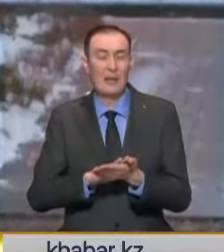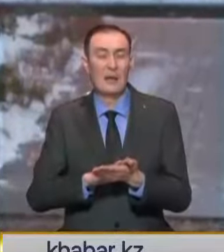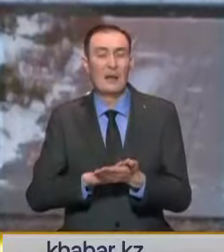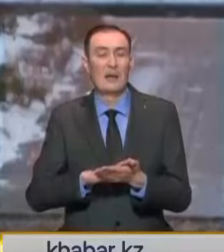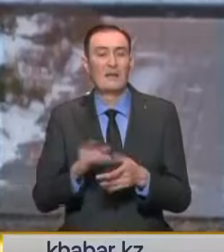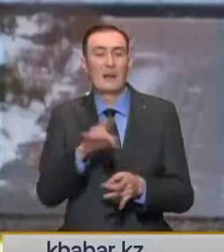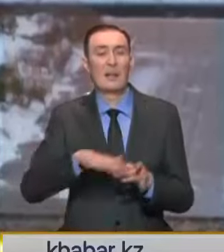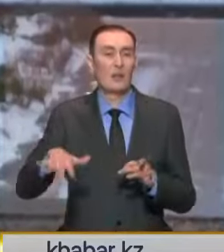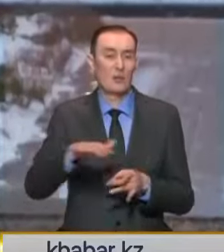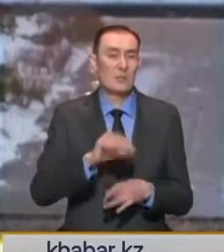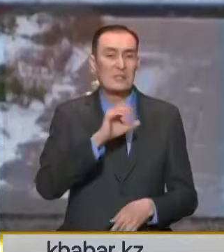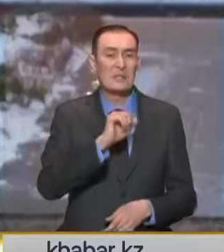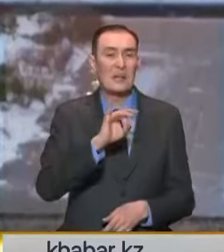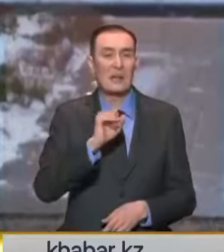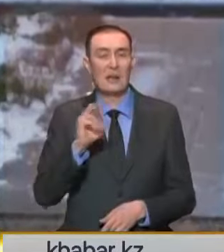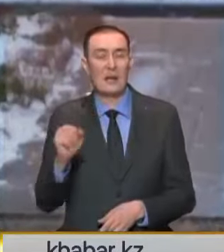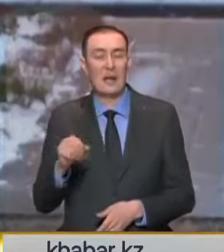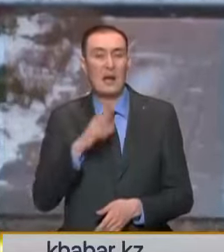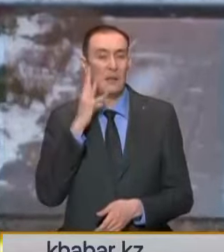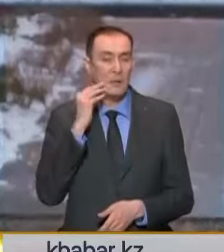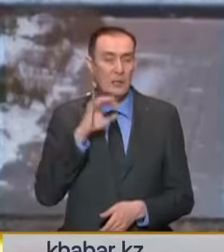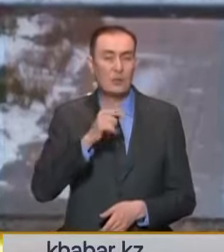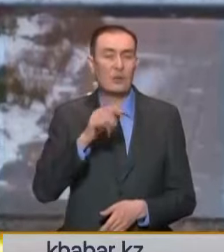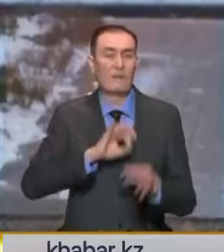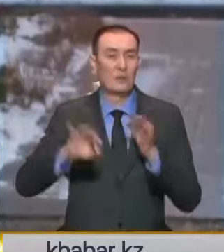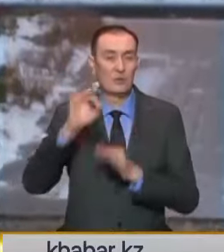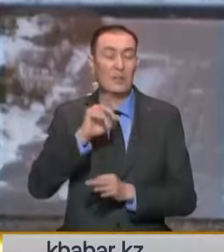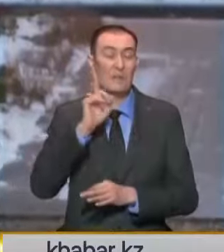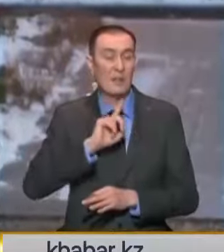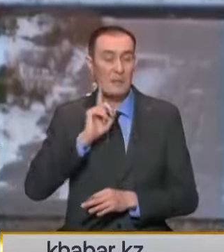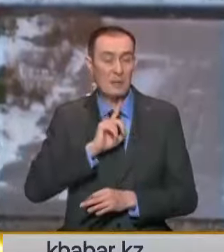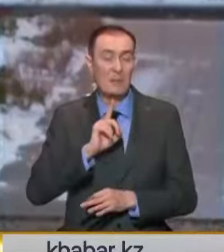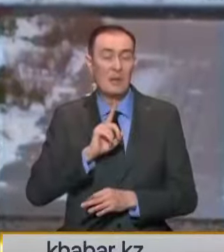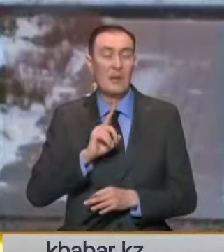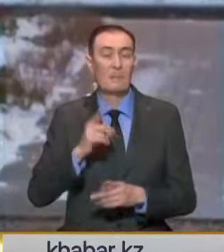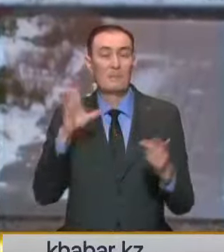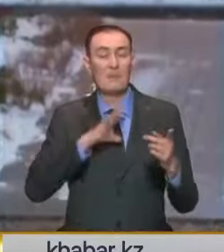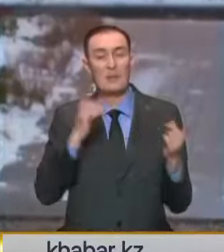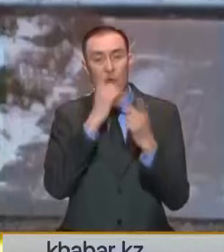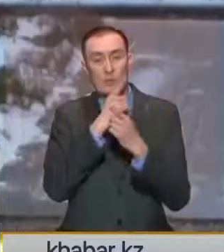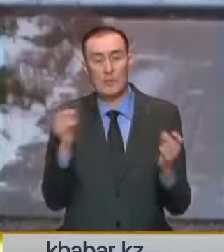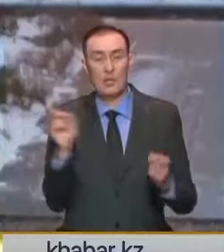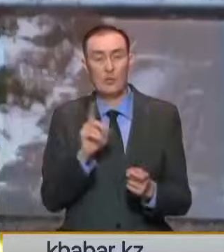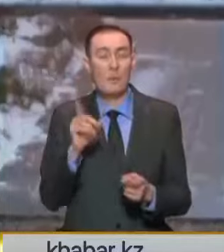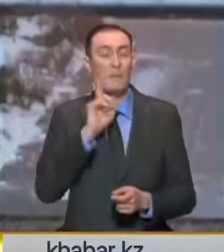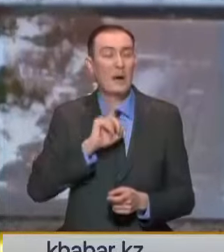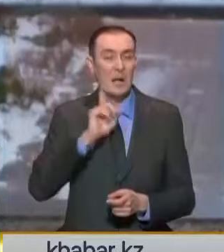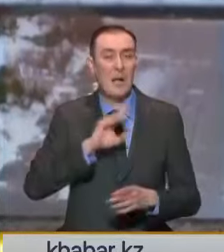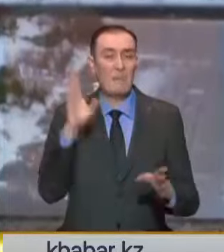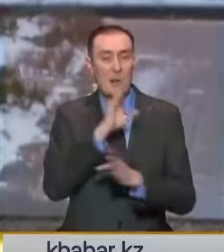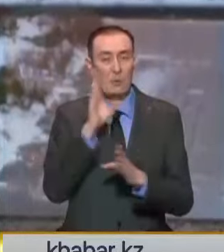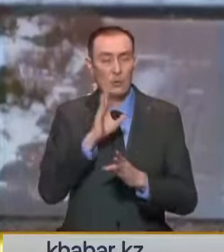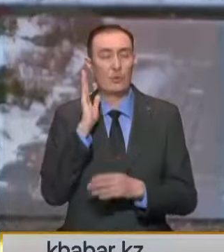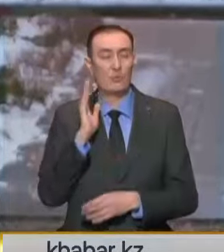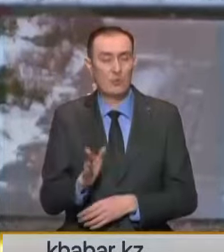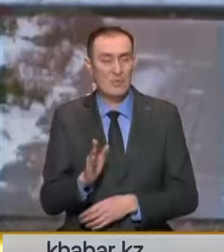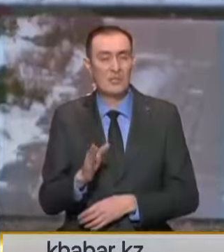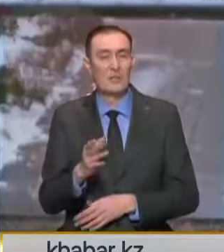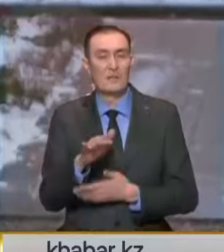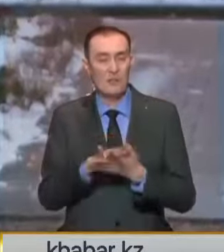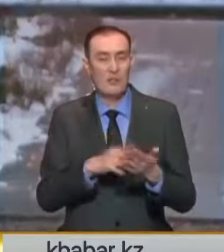этой районы Сарыарка и Алматы, а также юго-восток. Тем временем синоптики предупреждают, такая погода сохранится